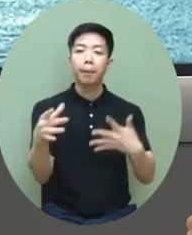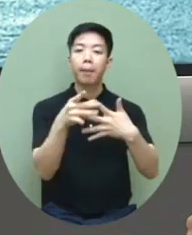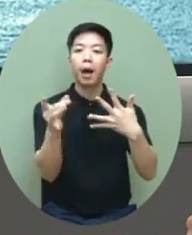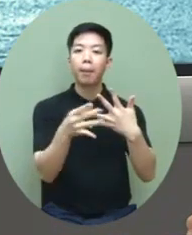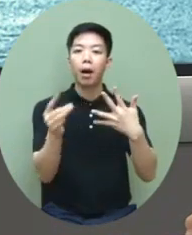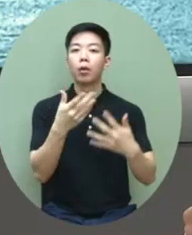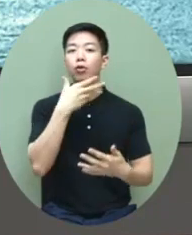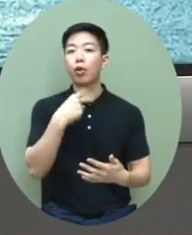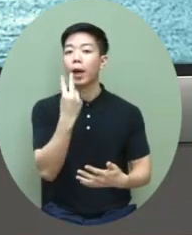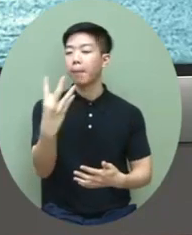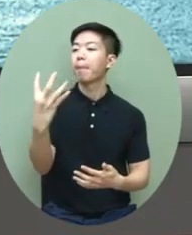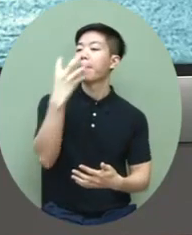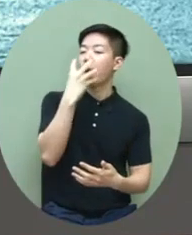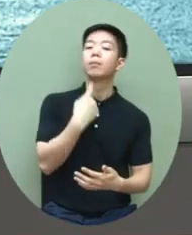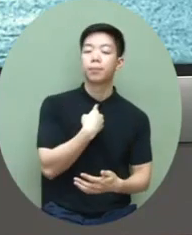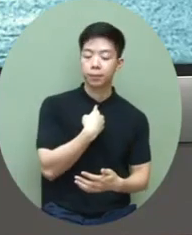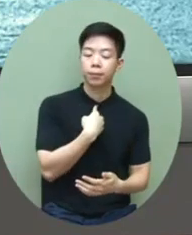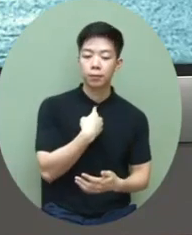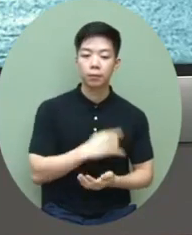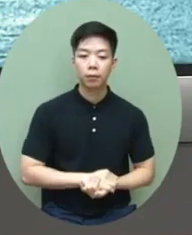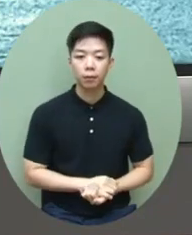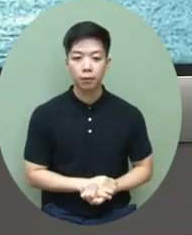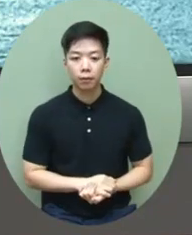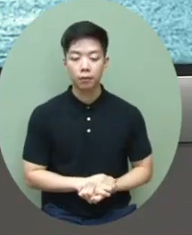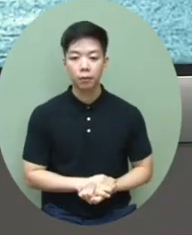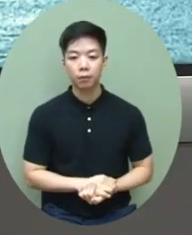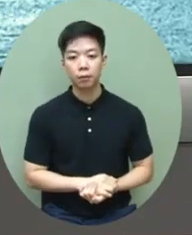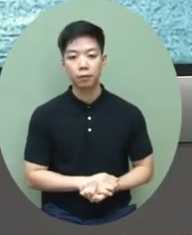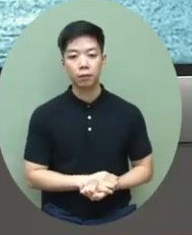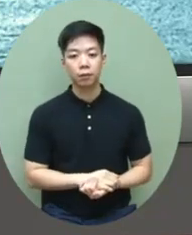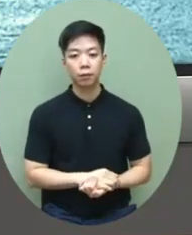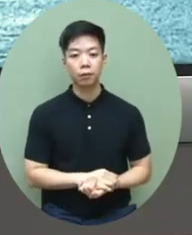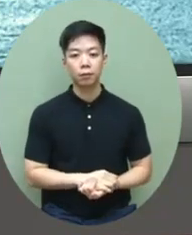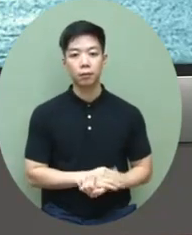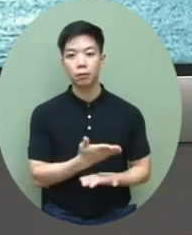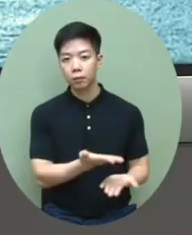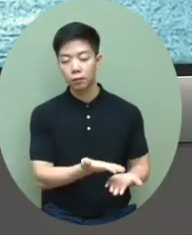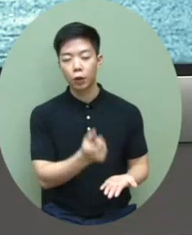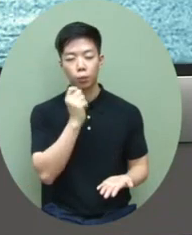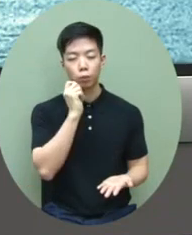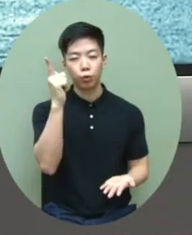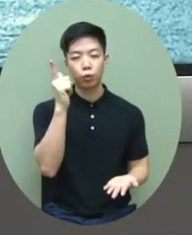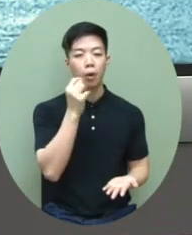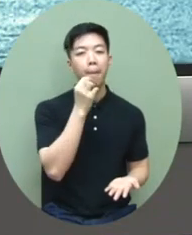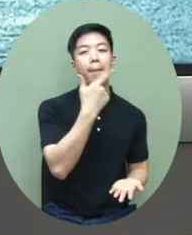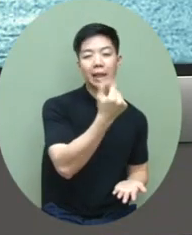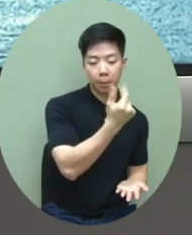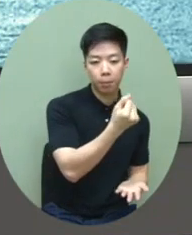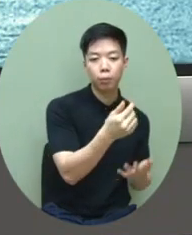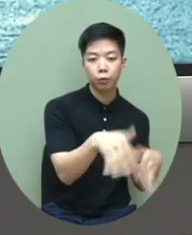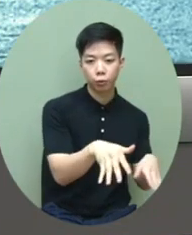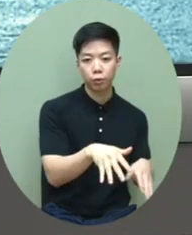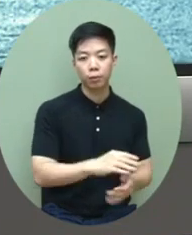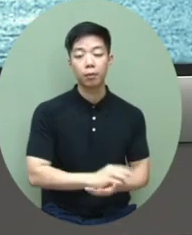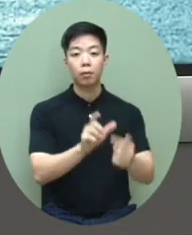樣。咁可能咁咧，佢情況即係身體年紀都80歲啦嚇。咁佢